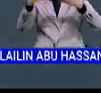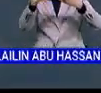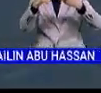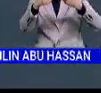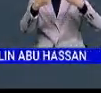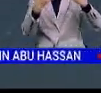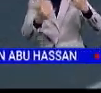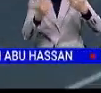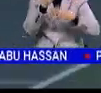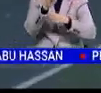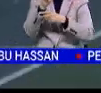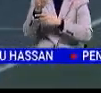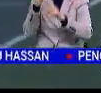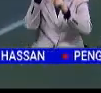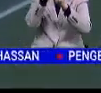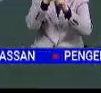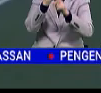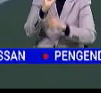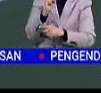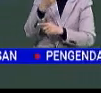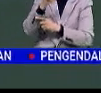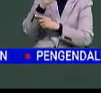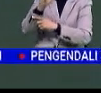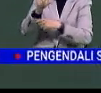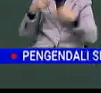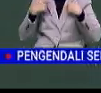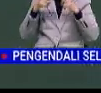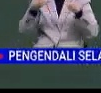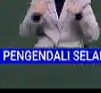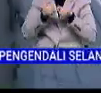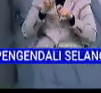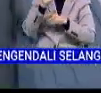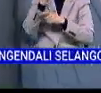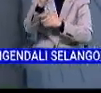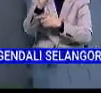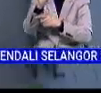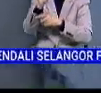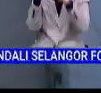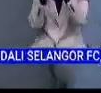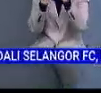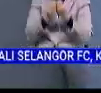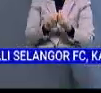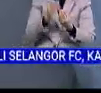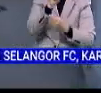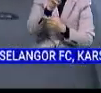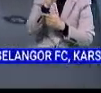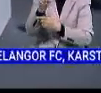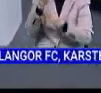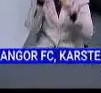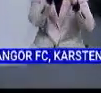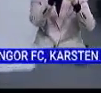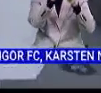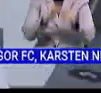dengan 41 mata, manakala Syarul Izwan pula berada di tangga ke-8 keseluruhan dengan 21 mata.